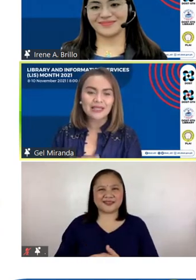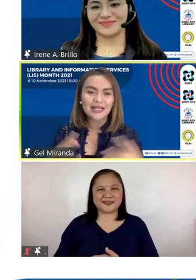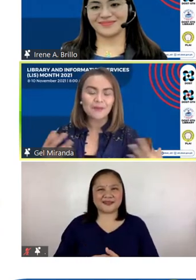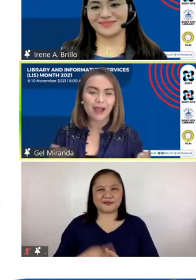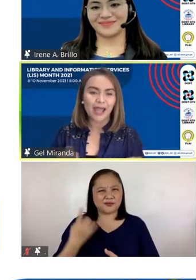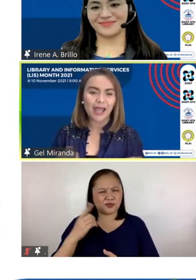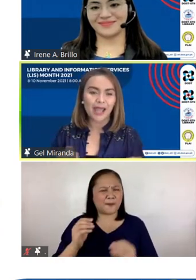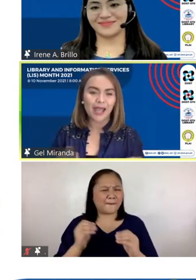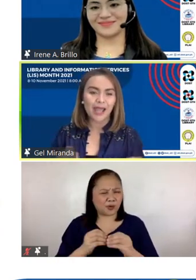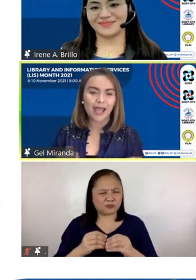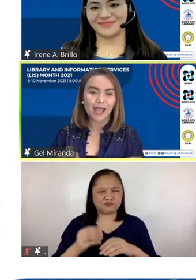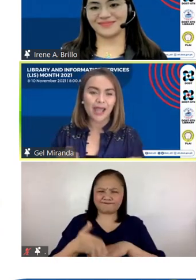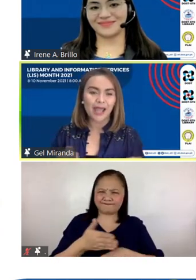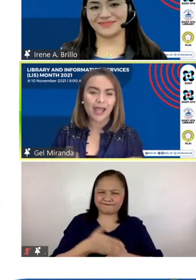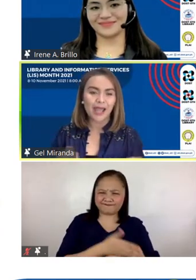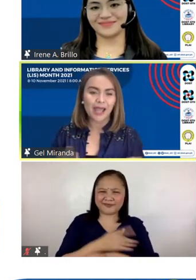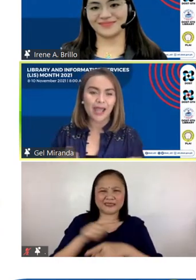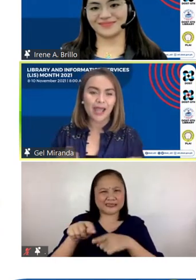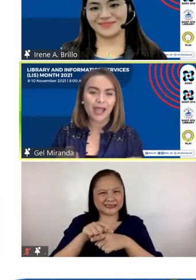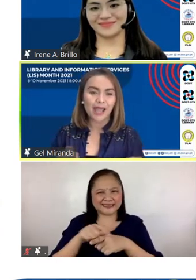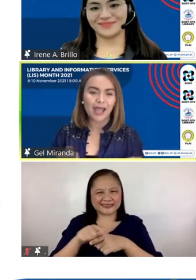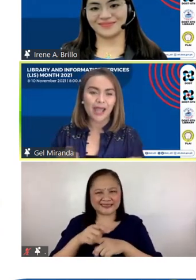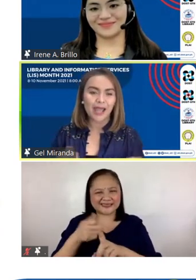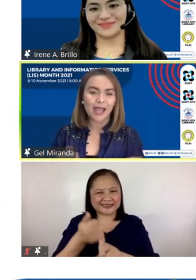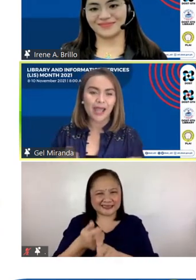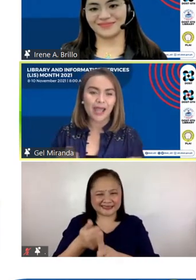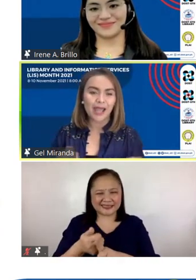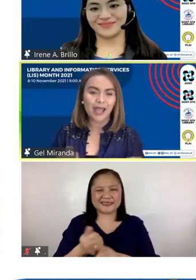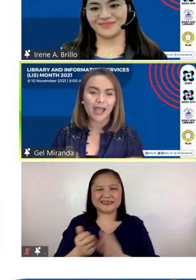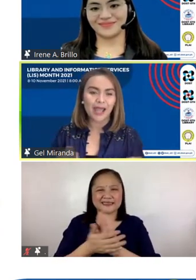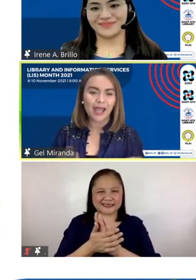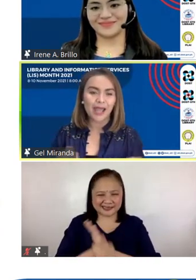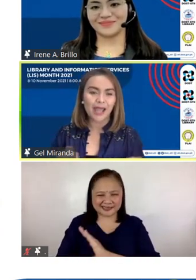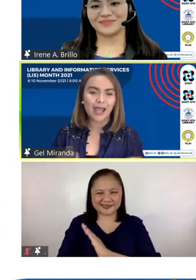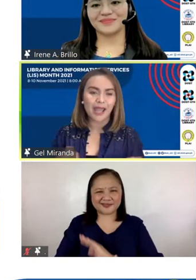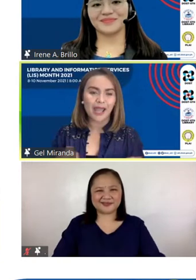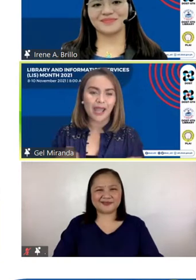mas malinang pa yanan.